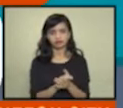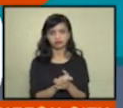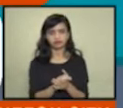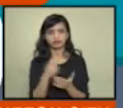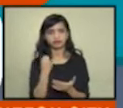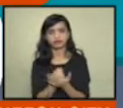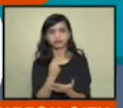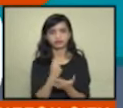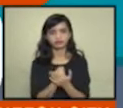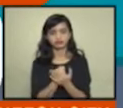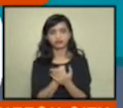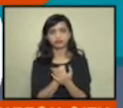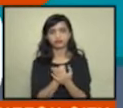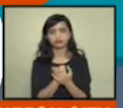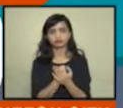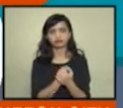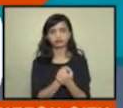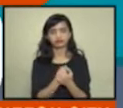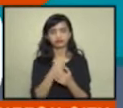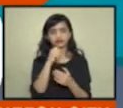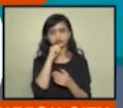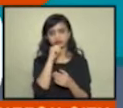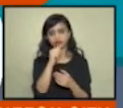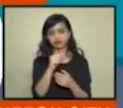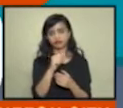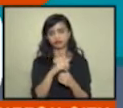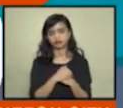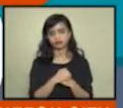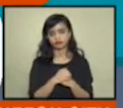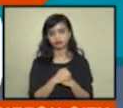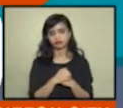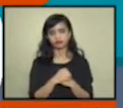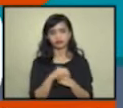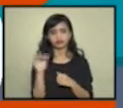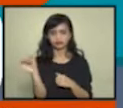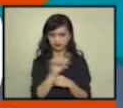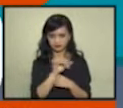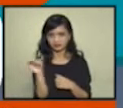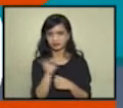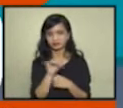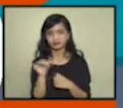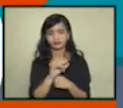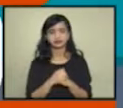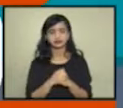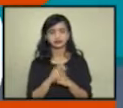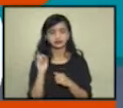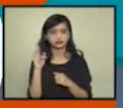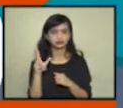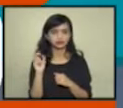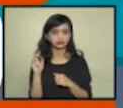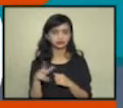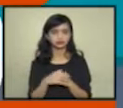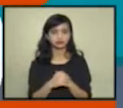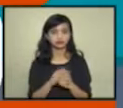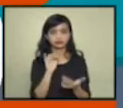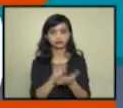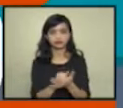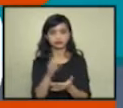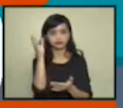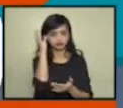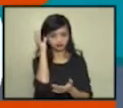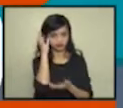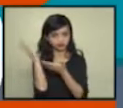Nagsweldo sa kanya, eh, hindi naman po kaming parehas lang po kasi may shares po kami. Okay. Ayan na po, Sir